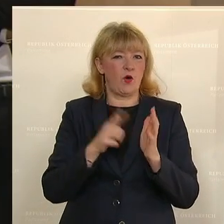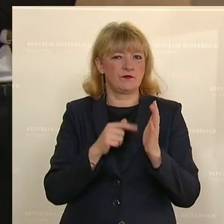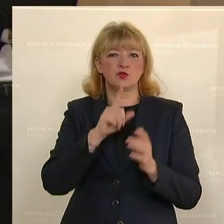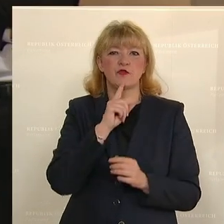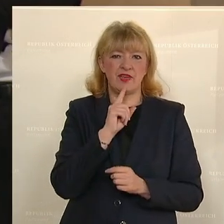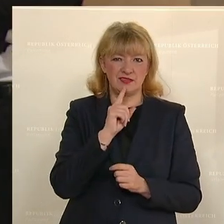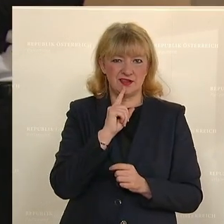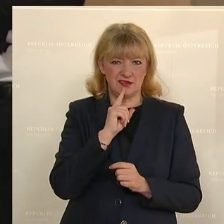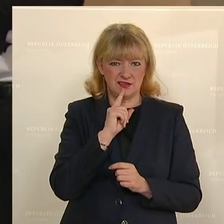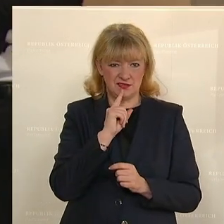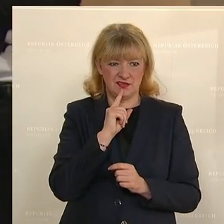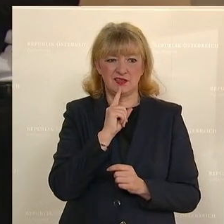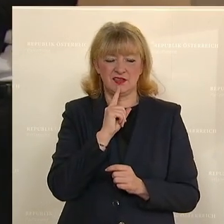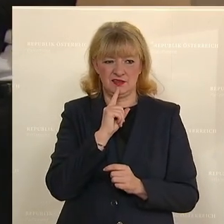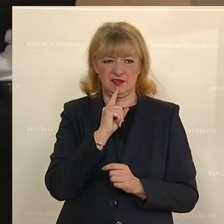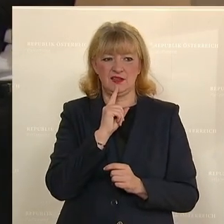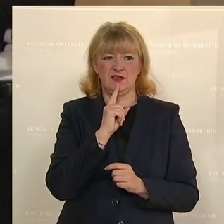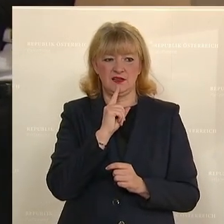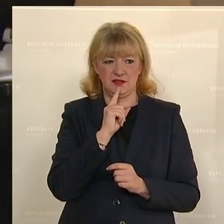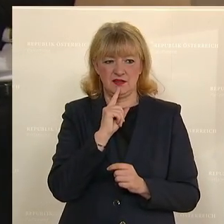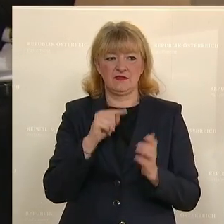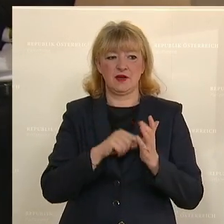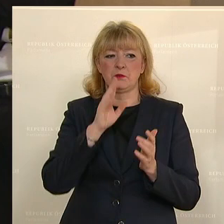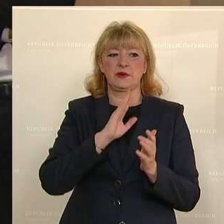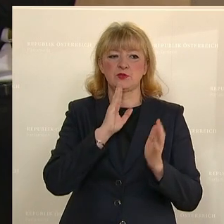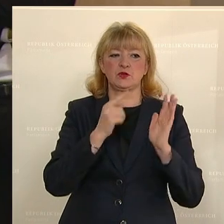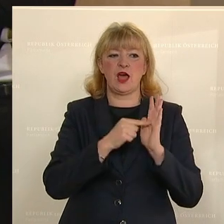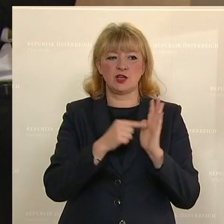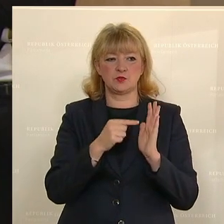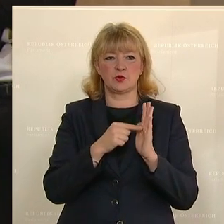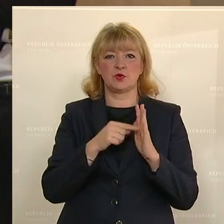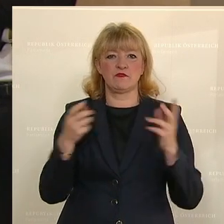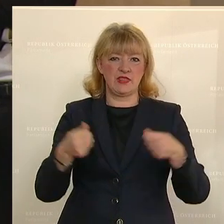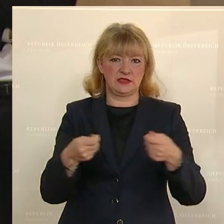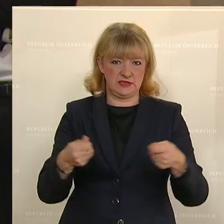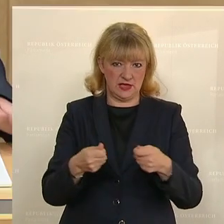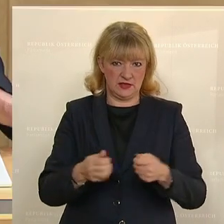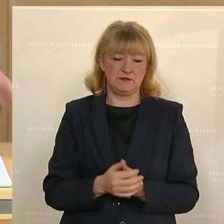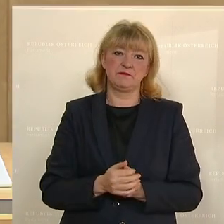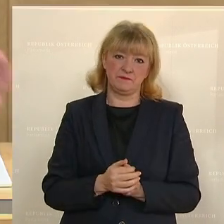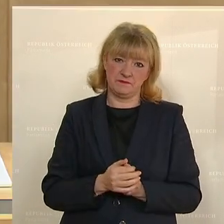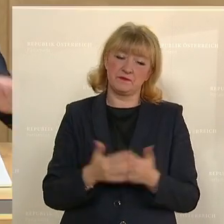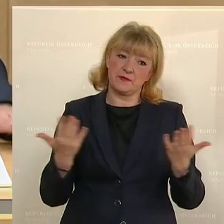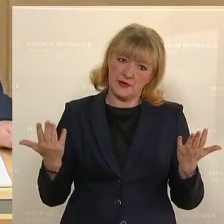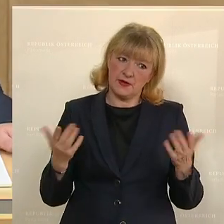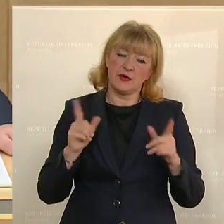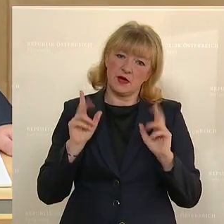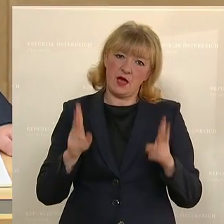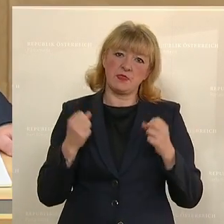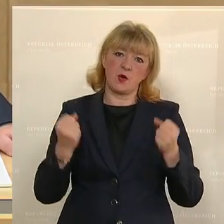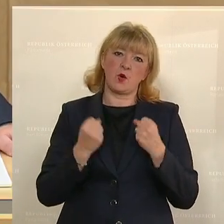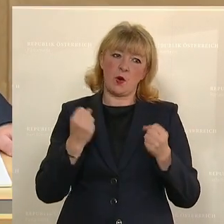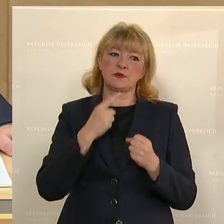um insgesamt die Pensionsansprüche dann noch entsprechend zu finanzieren. Man kann es ganz grob sagen,